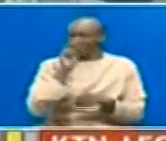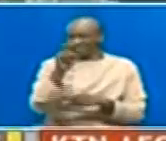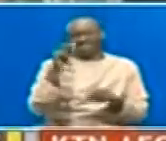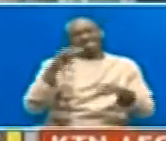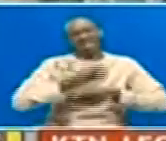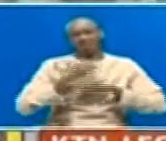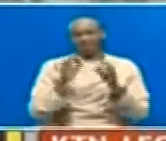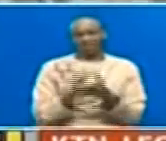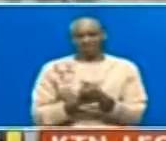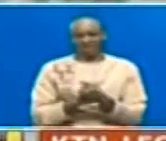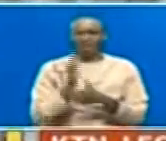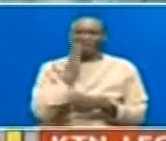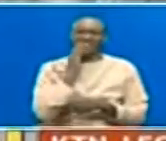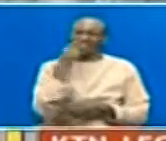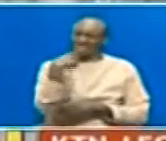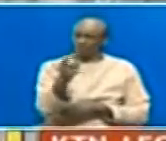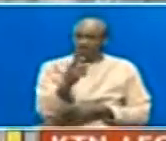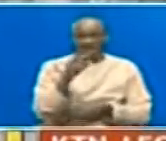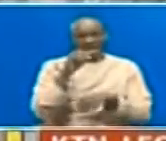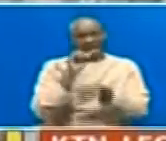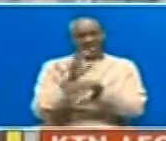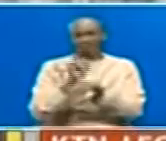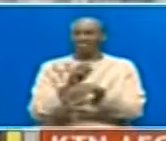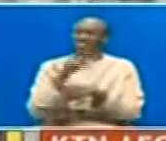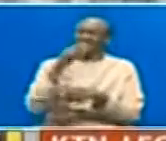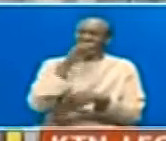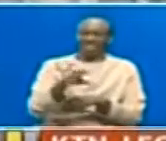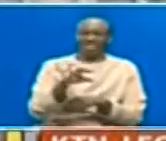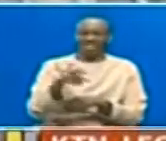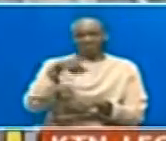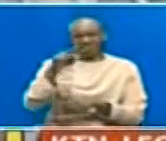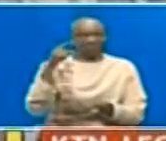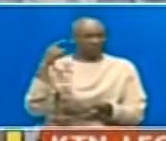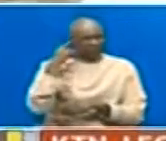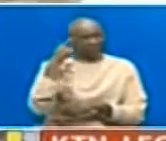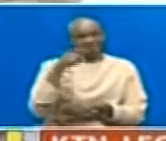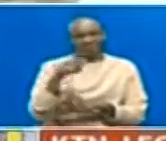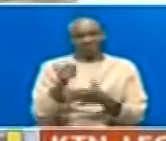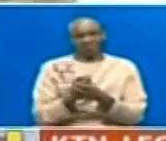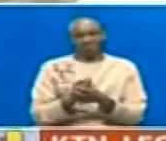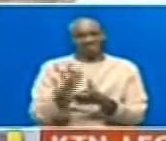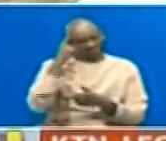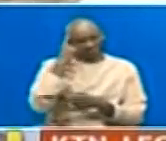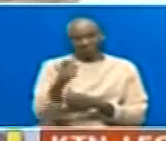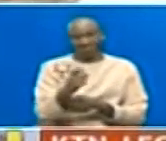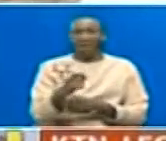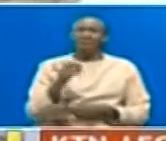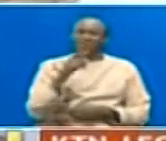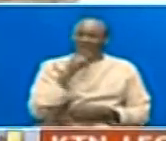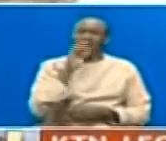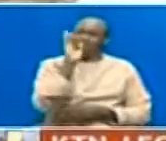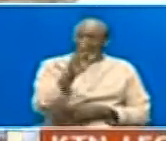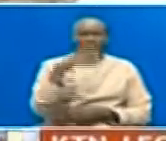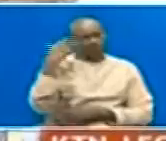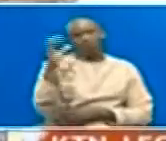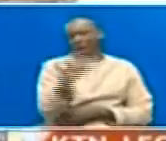hazitoshi. Mamake anasema ushauri aliotoa kwa mwanawe uliangukia kwa sikio la kufa. Kamwambia babako ni mtu alikuwa kinywa pombe